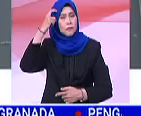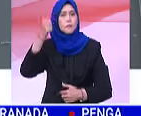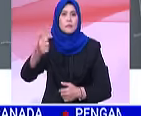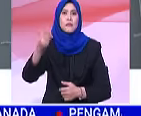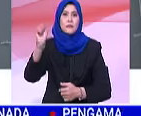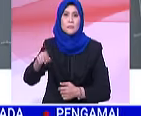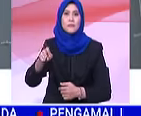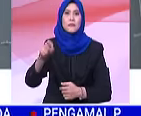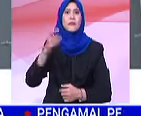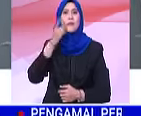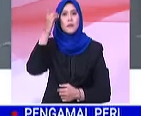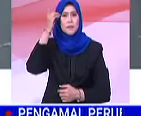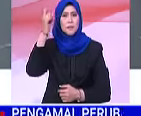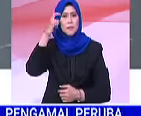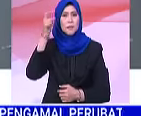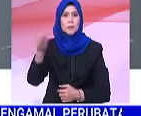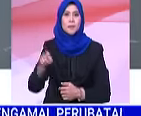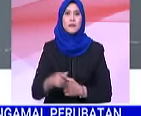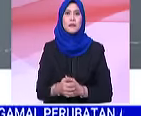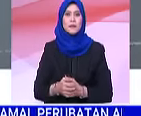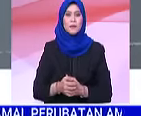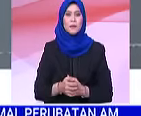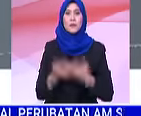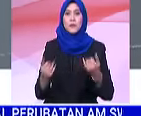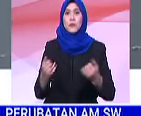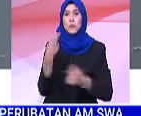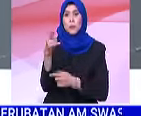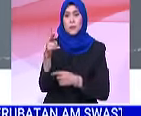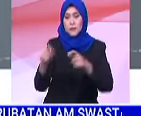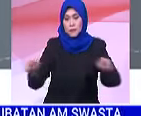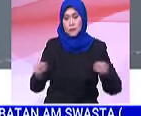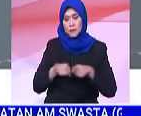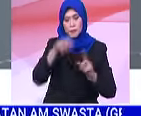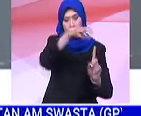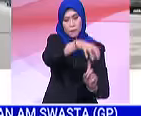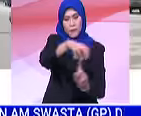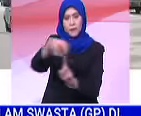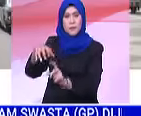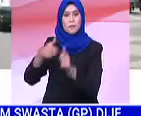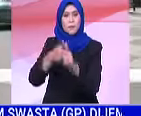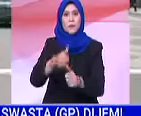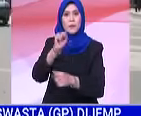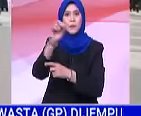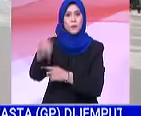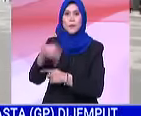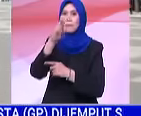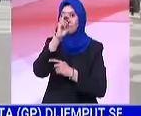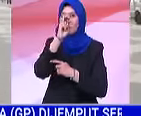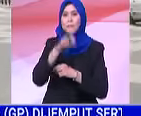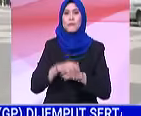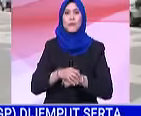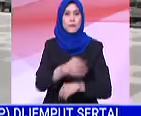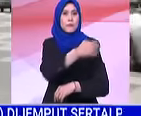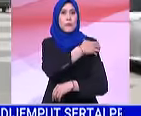lah. Di MUA sahaja, 15 lokasi Bazar Ramadan beroperasi dengan SOP ketat. Dan bagi memperkasa